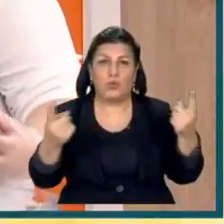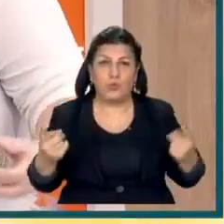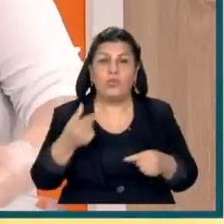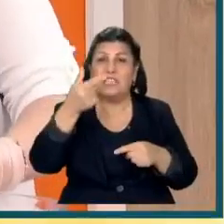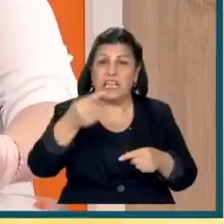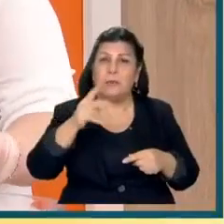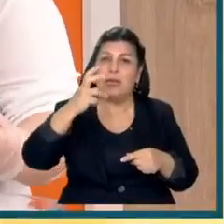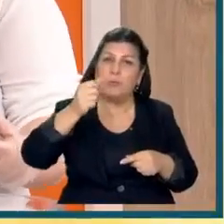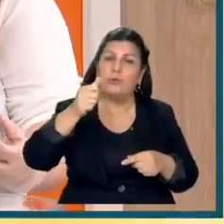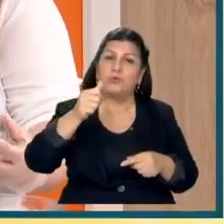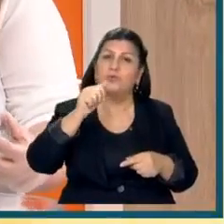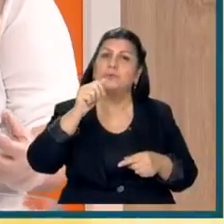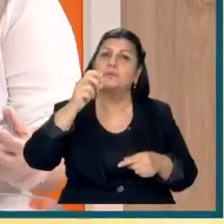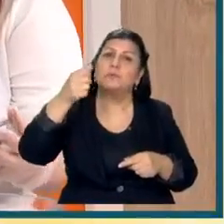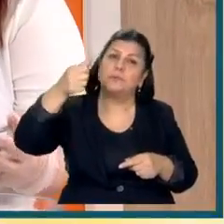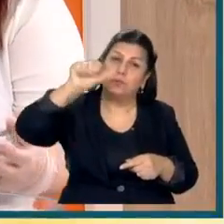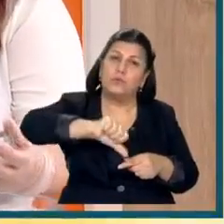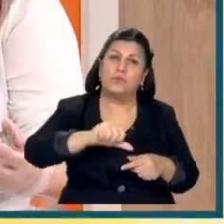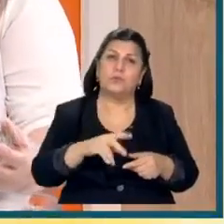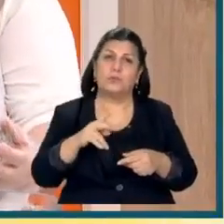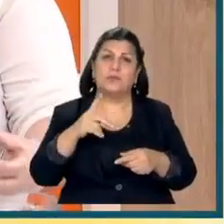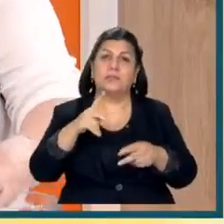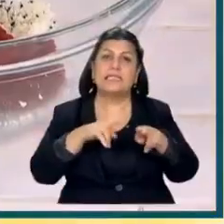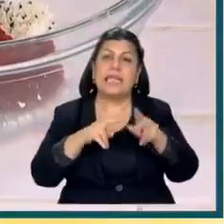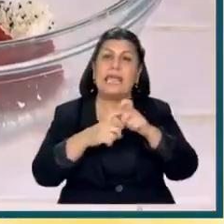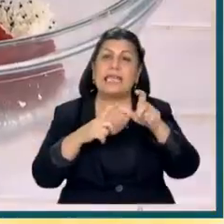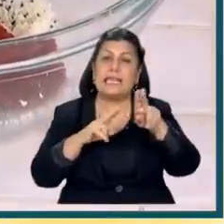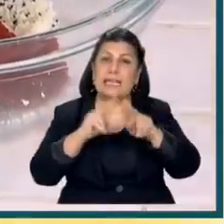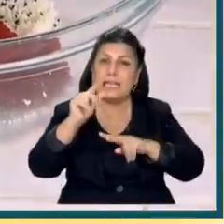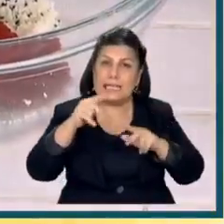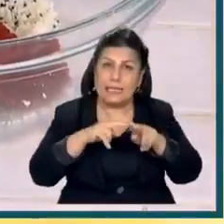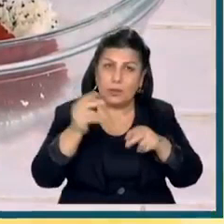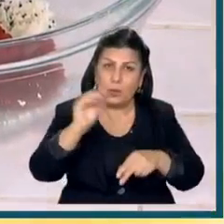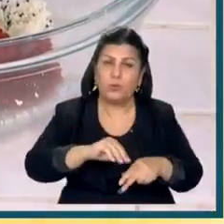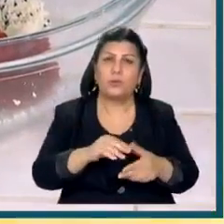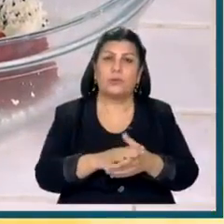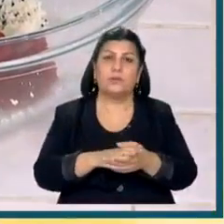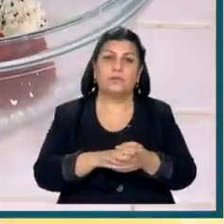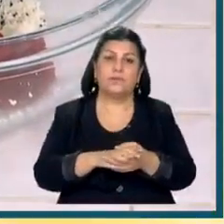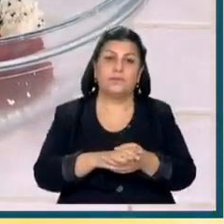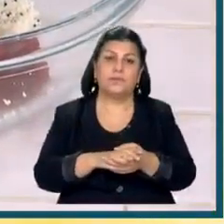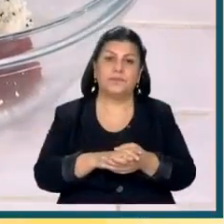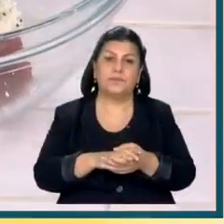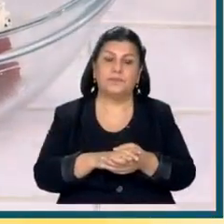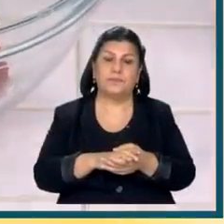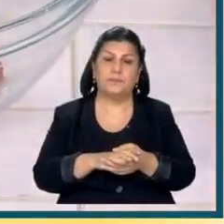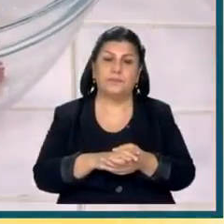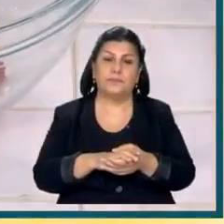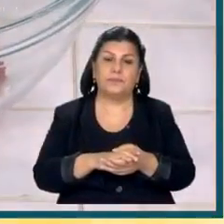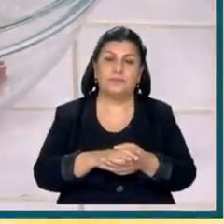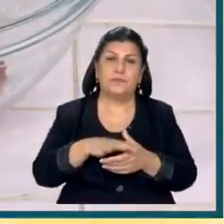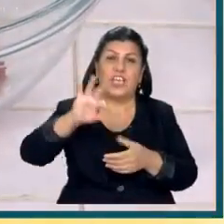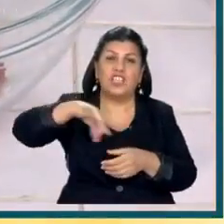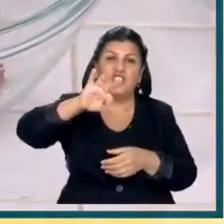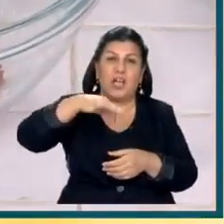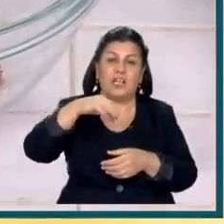ekleyebiliriz 1 yemek kaşığı Çörekotu Koydum 1 yemek kaşığı kekik koydum Şu sonrasında Bunlar